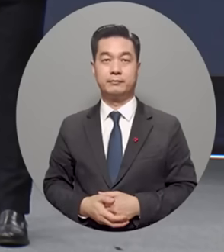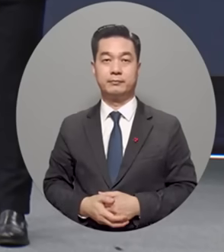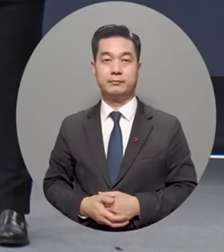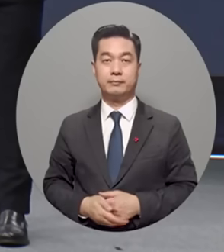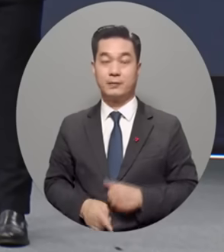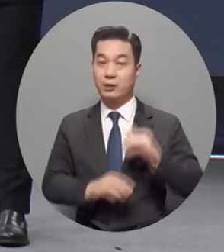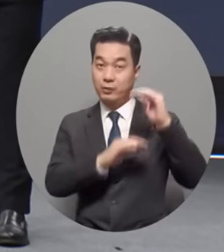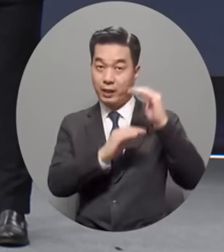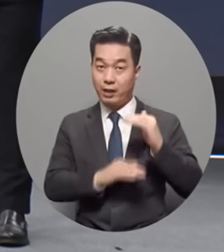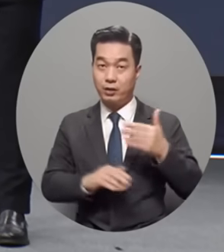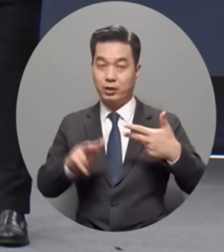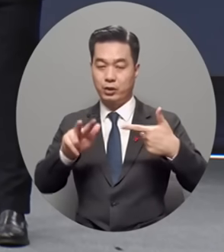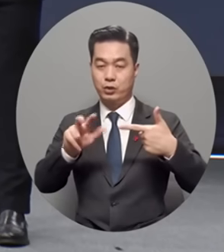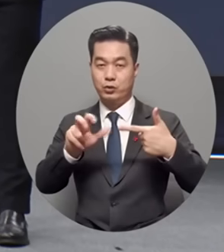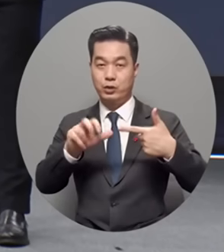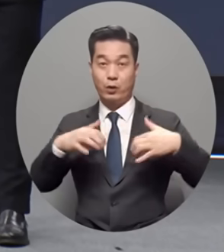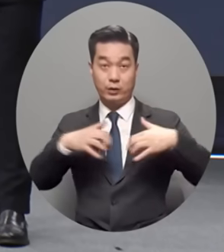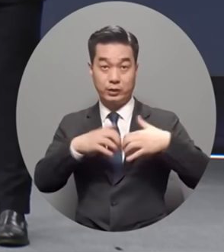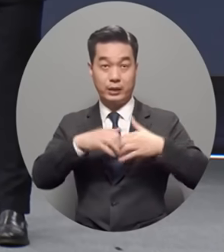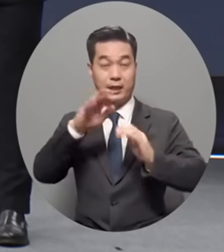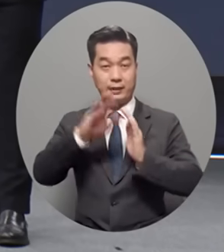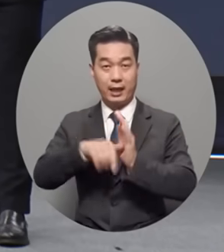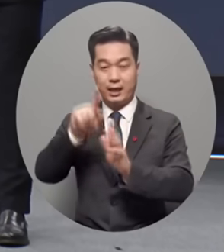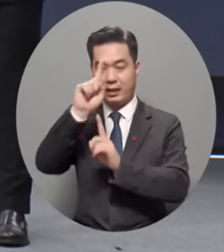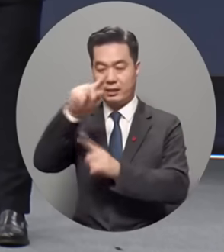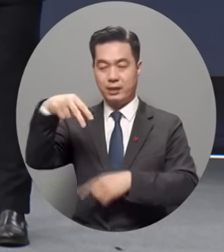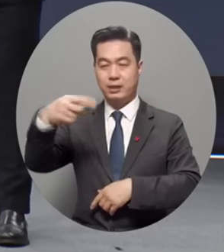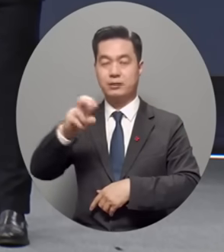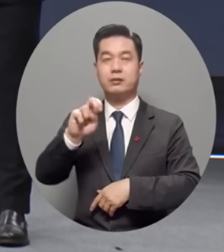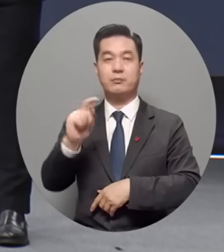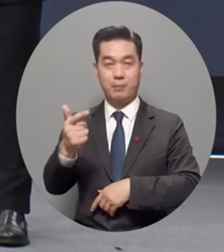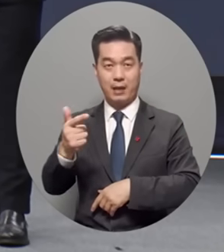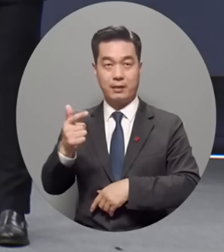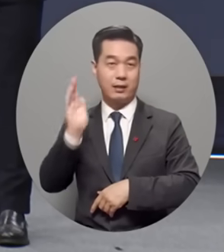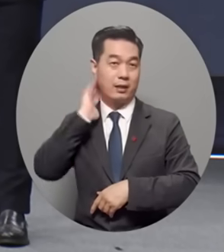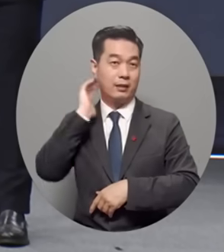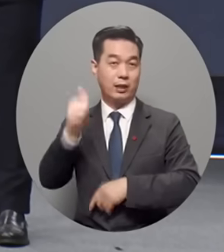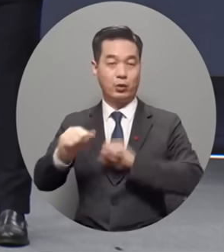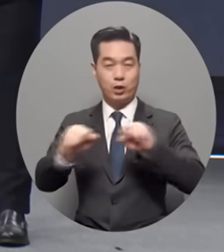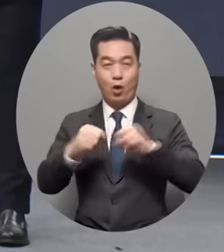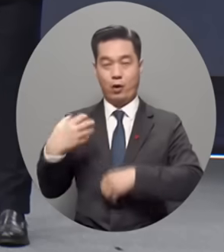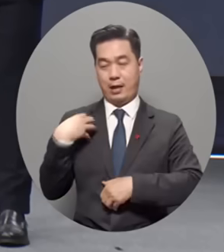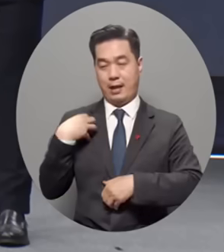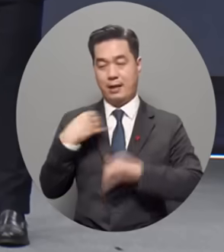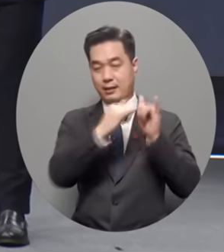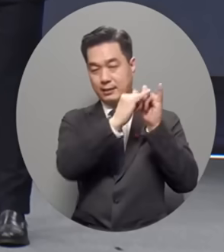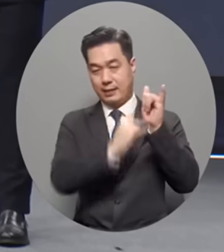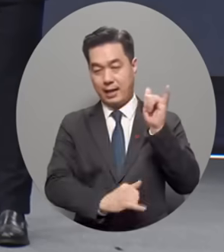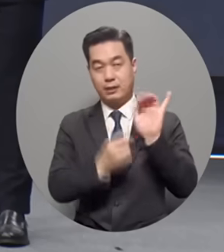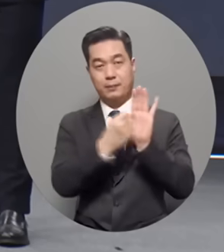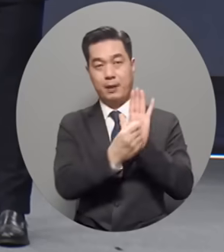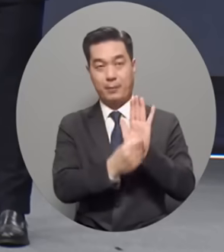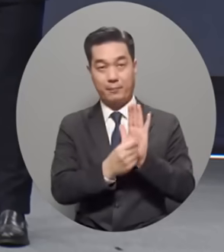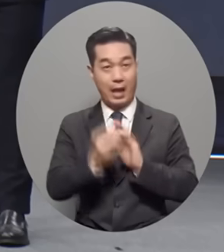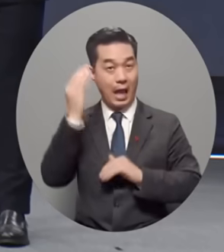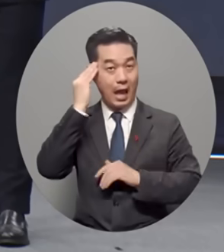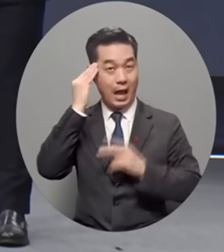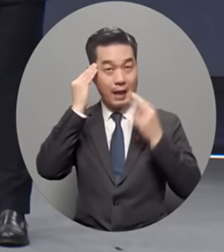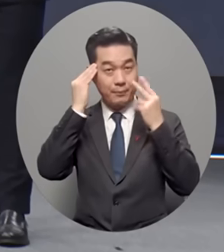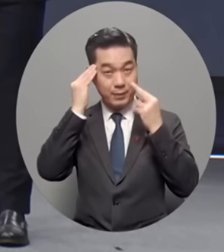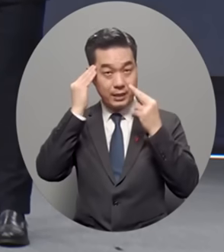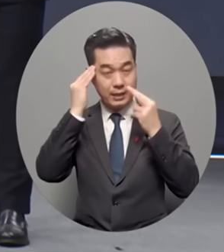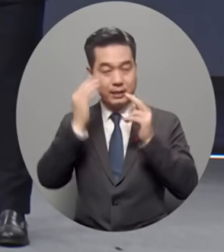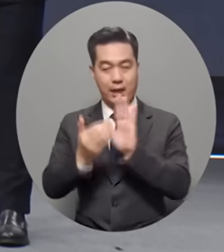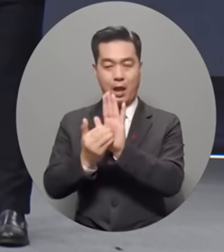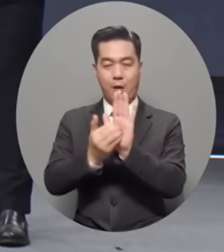여기에는 6.25 전쟁 당시 이승만 대통령의 역할에 대한 역사적 사실이 담겨 있는데요. 한미 방위조약 체결 성사에